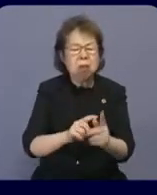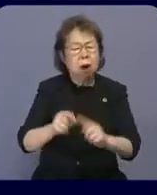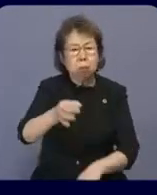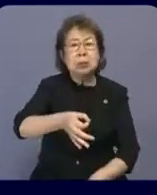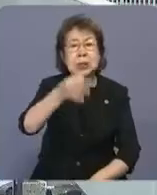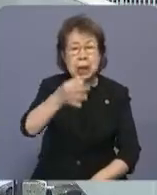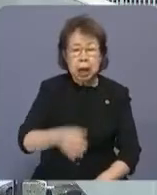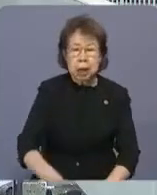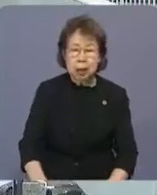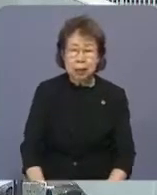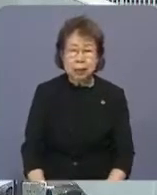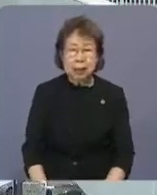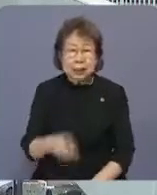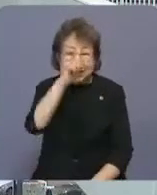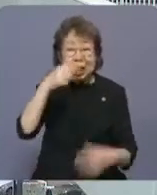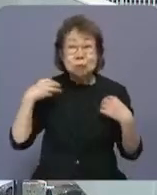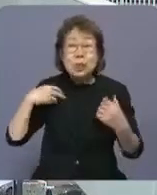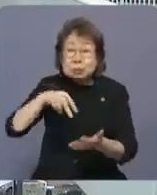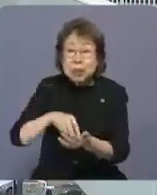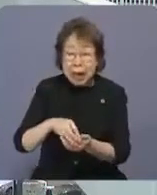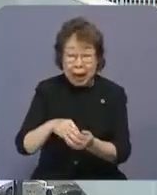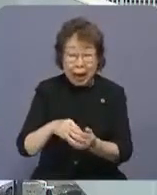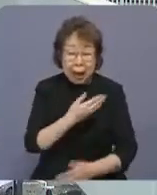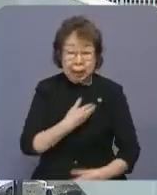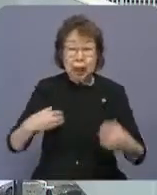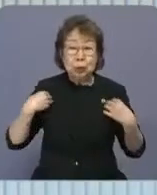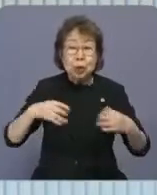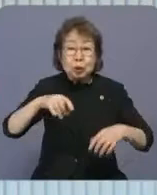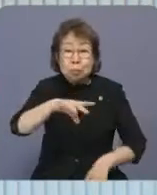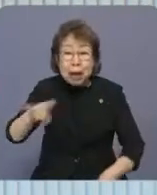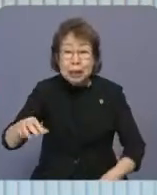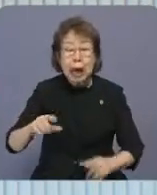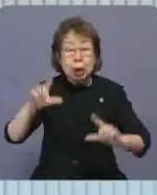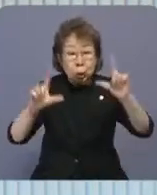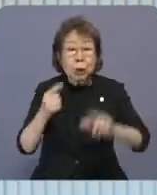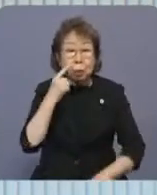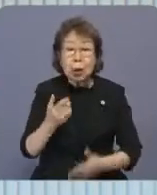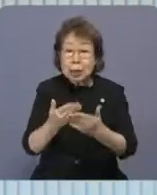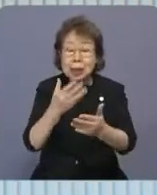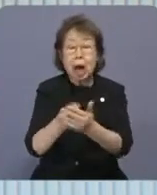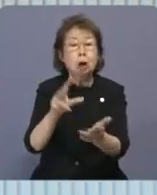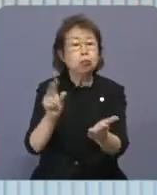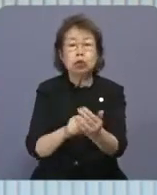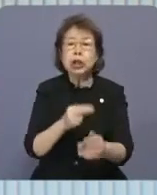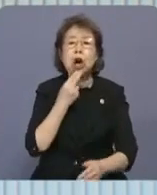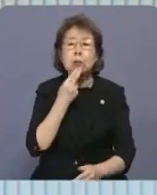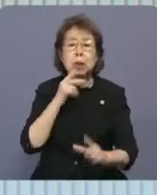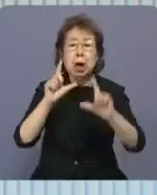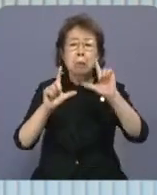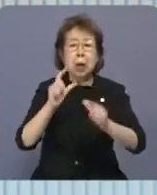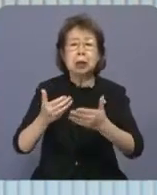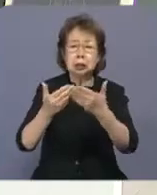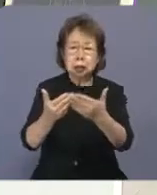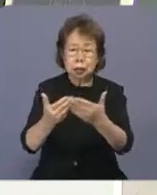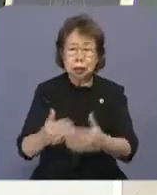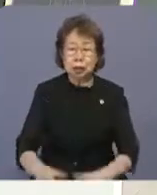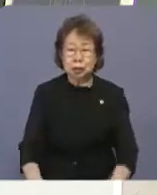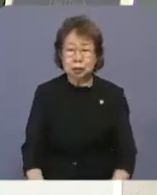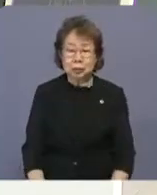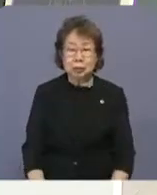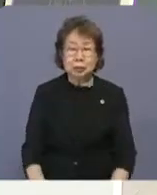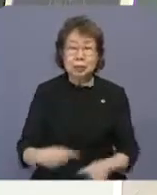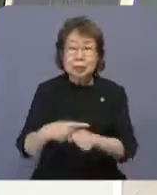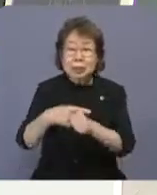많다는 겁니다. 해양수산부는 자치단체를 상대로 조사한 내용이라며 문제가 없다는 입장입니다.